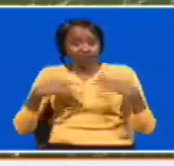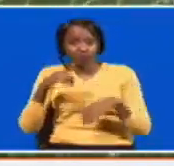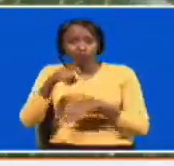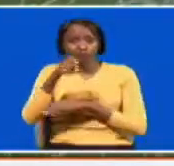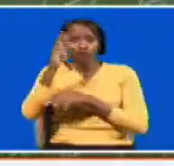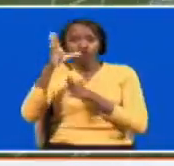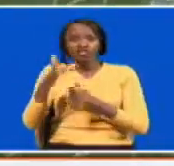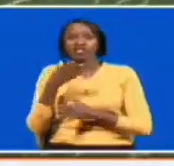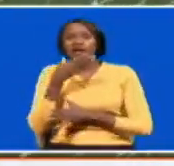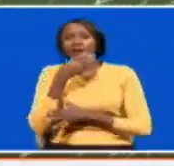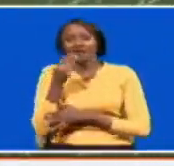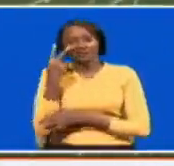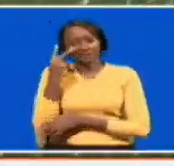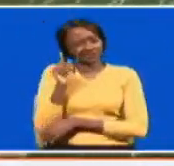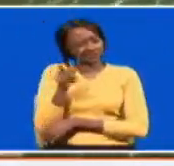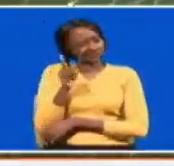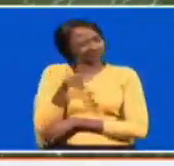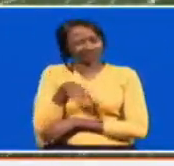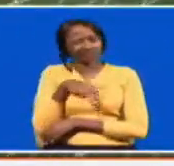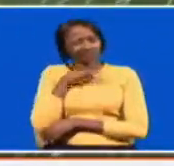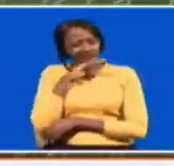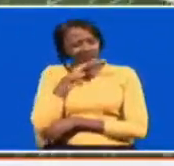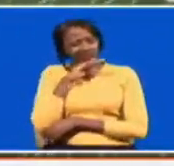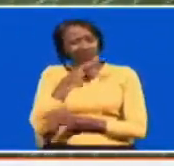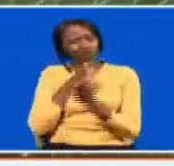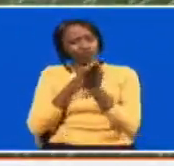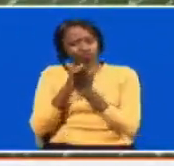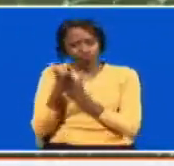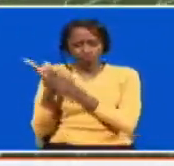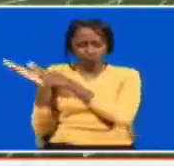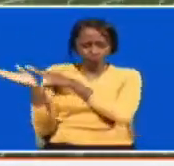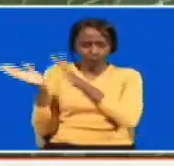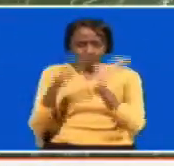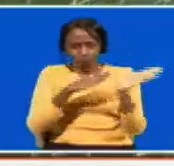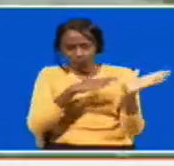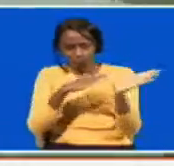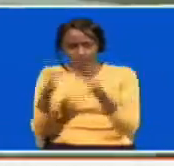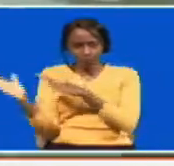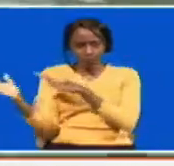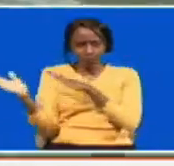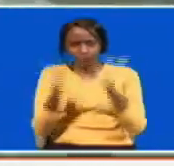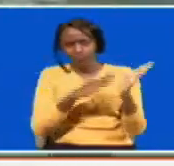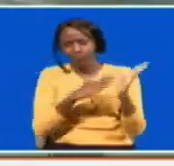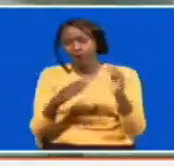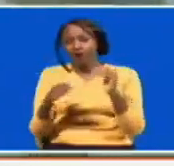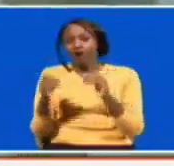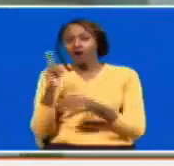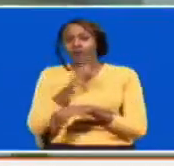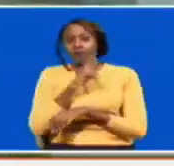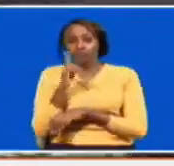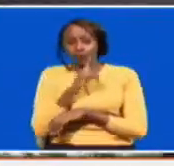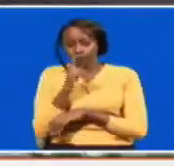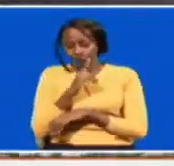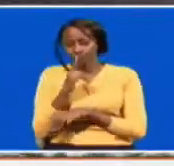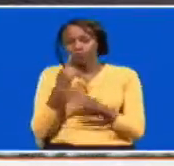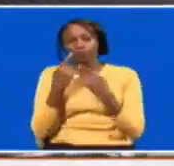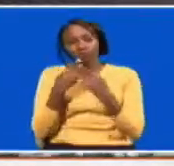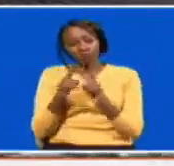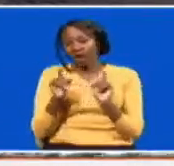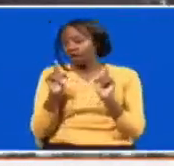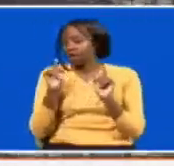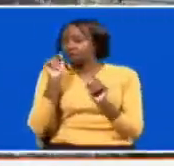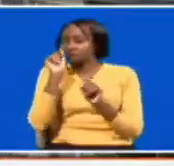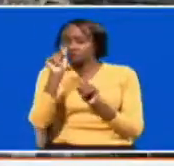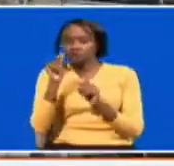walidhani mwanzoni kuwa vifo hivyo vilitokana na mawimbi makali ziwani na hali hiyo ingebadilika hivi karibuni. Lakini